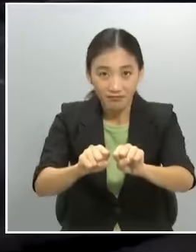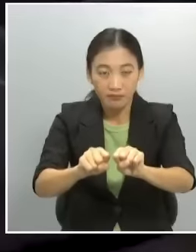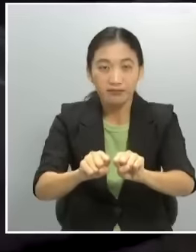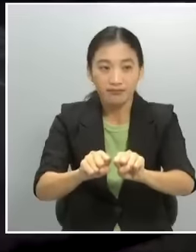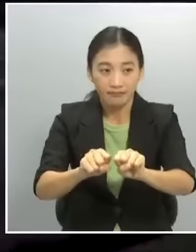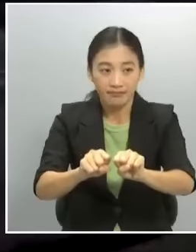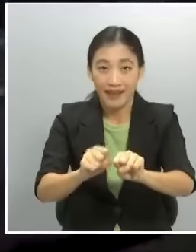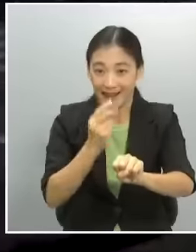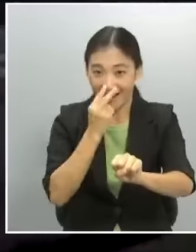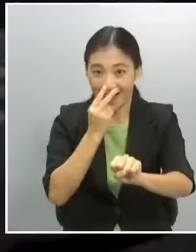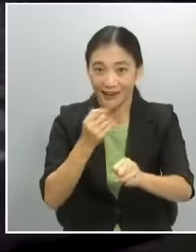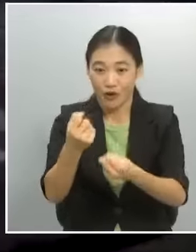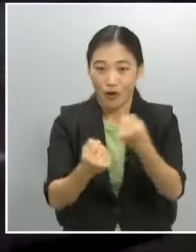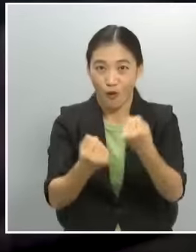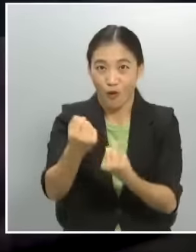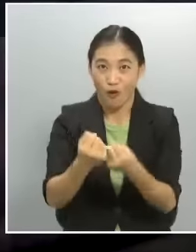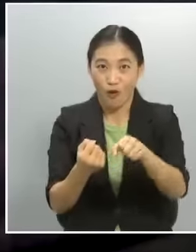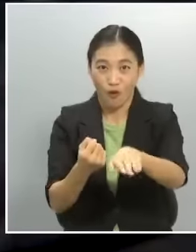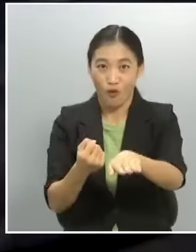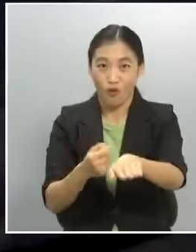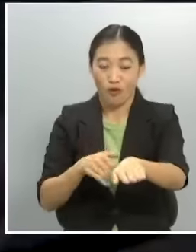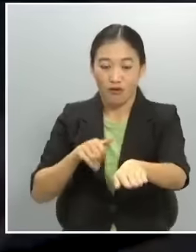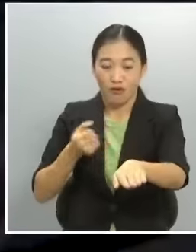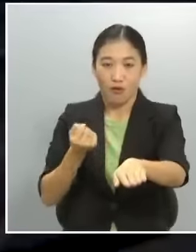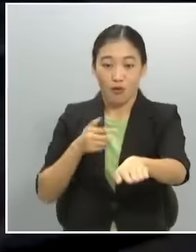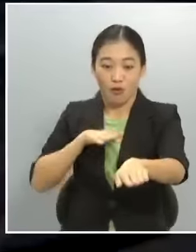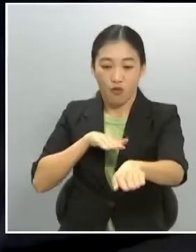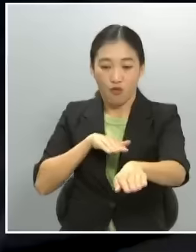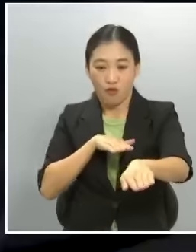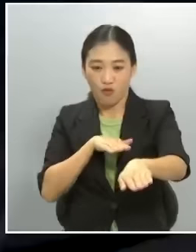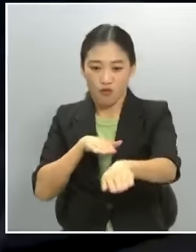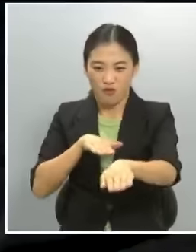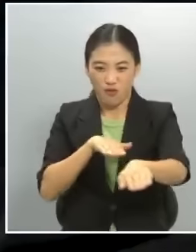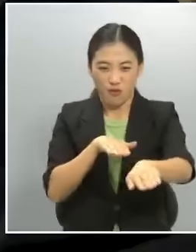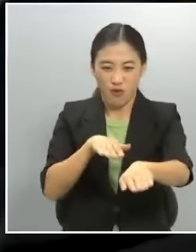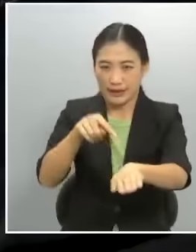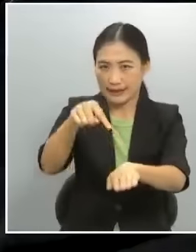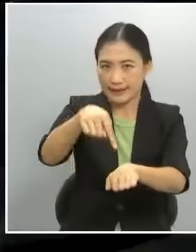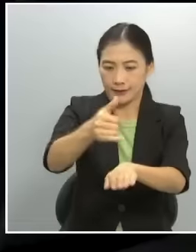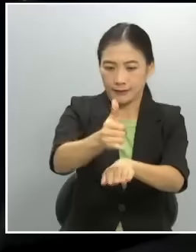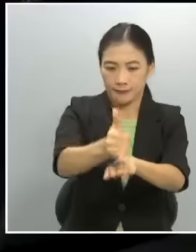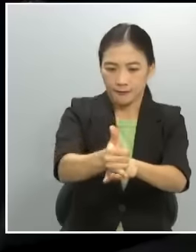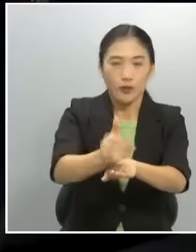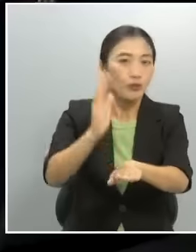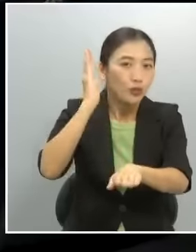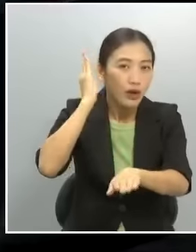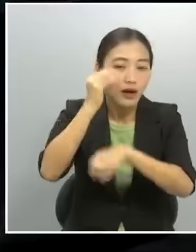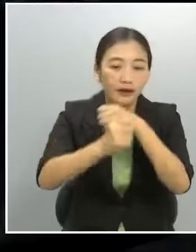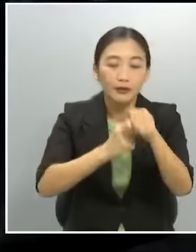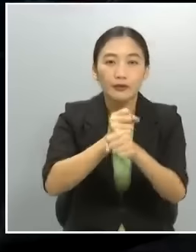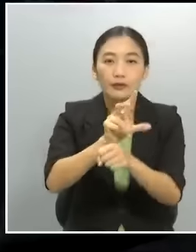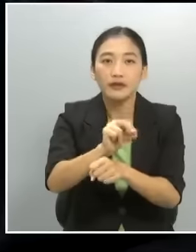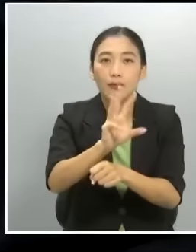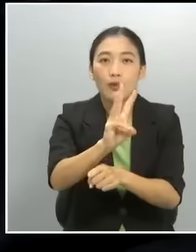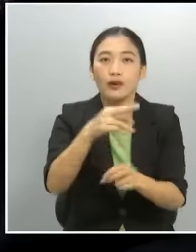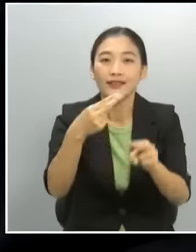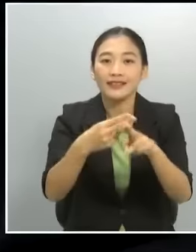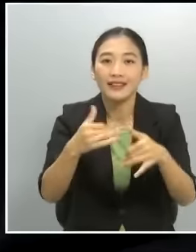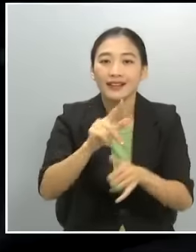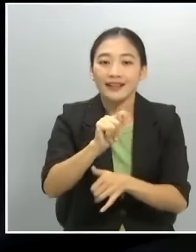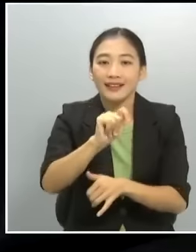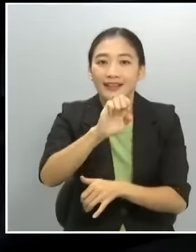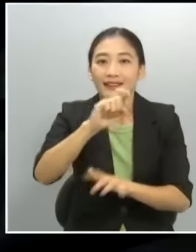นี่หลายคนรู้จักเขาดีนะครับบุกจับนายนาวาหรือว่าติ๊กนาวาครับอายุ36ปีครับไปจับที่หน้าสำนักงานต